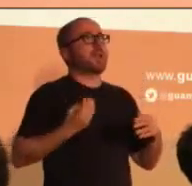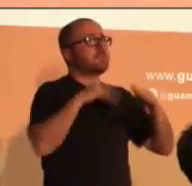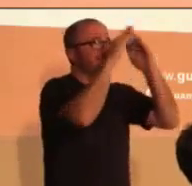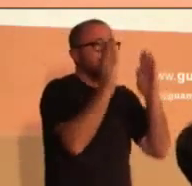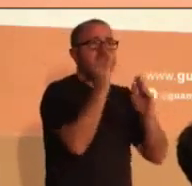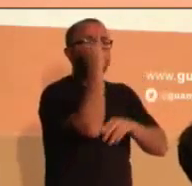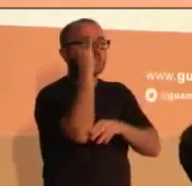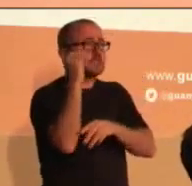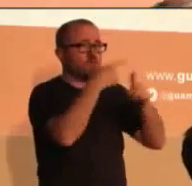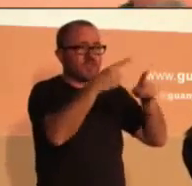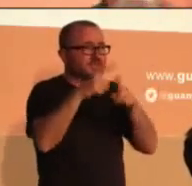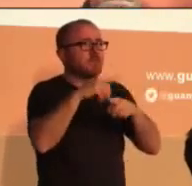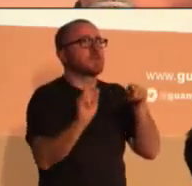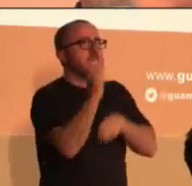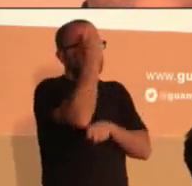totes? Ha de ser possible.